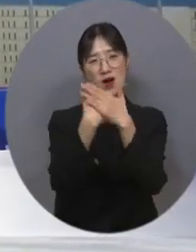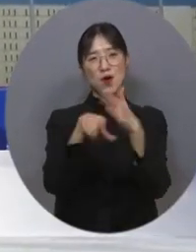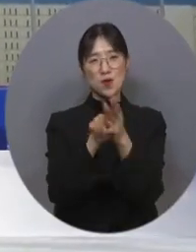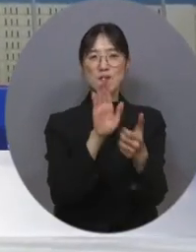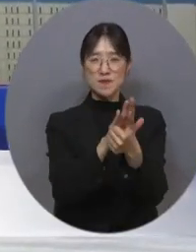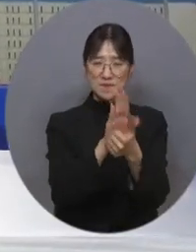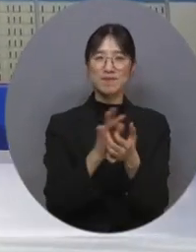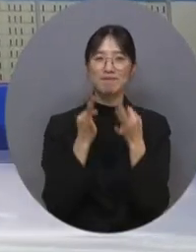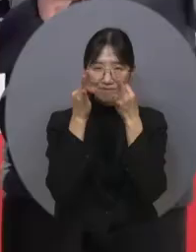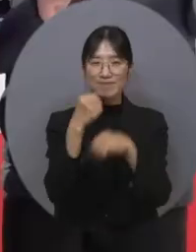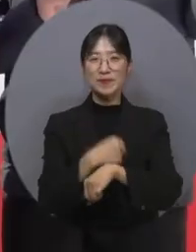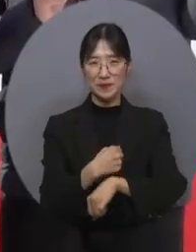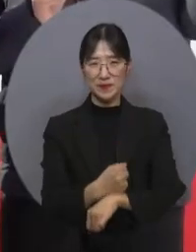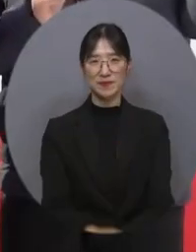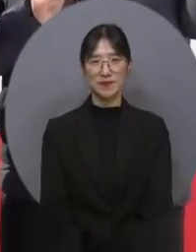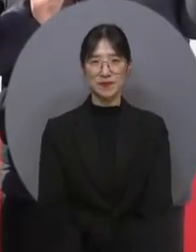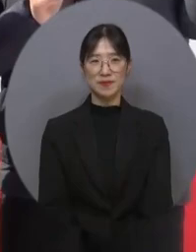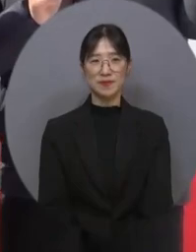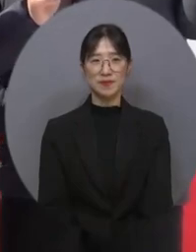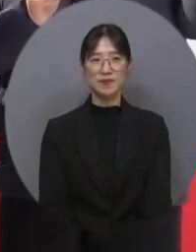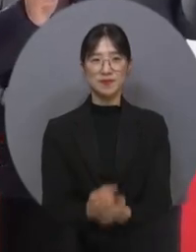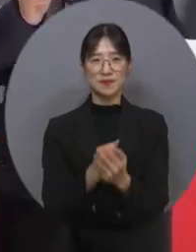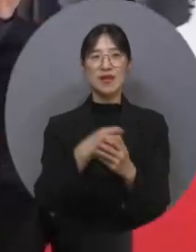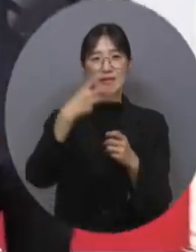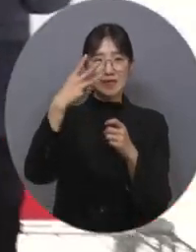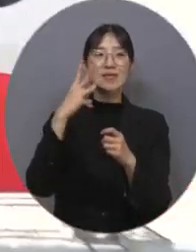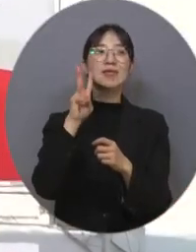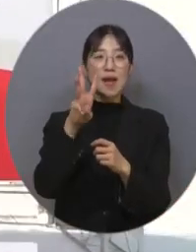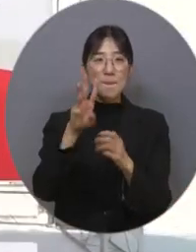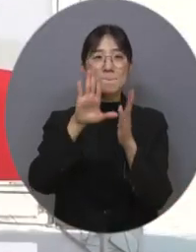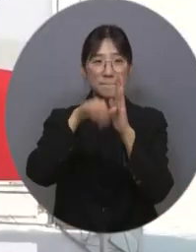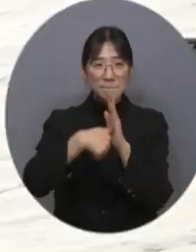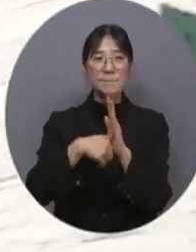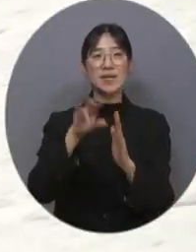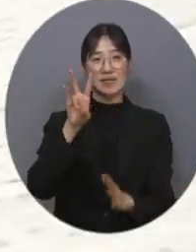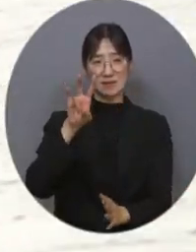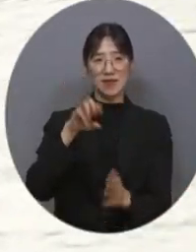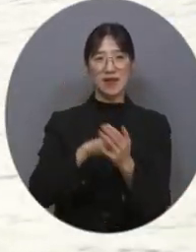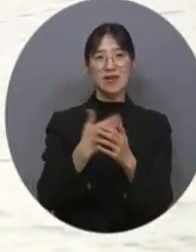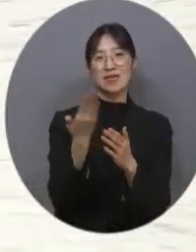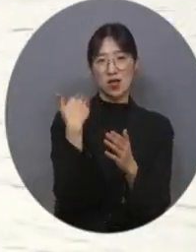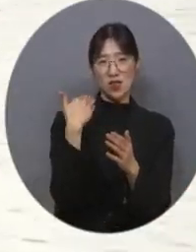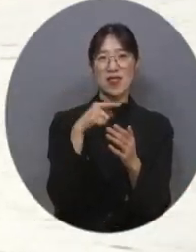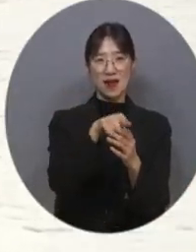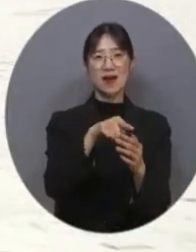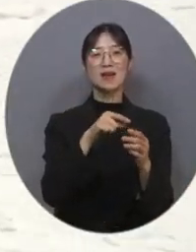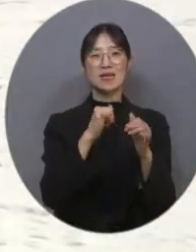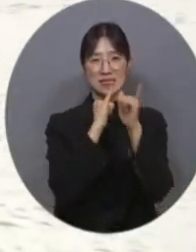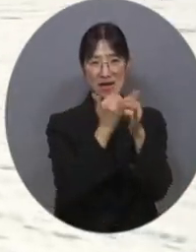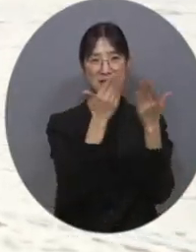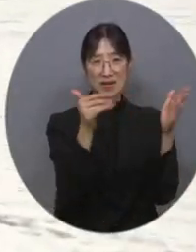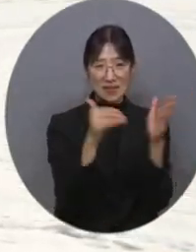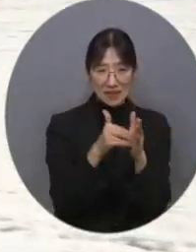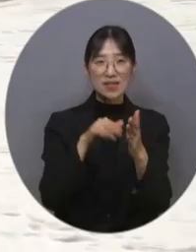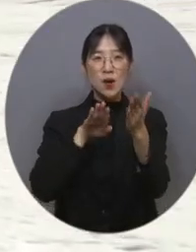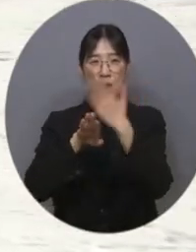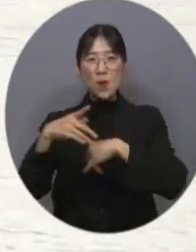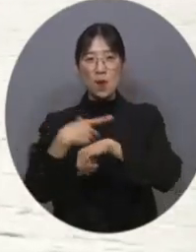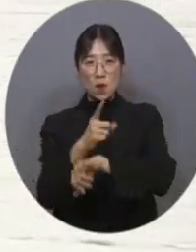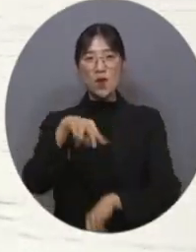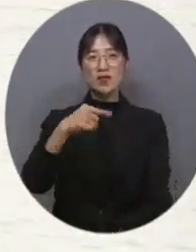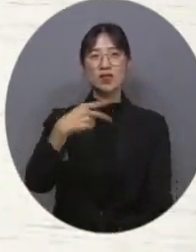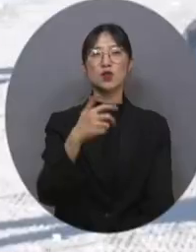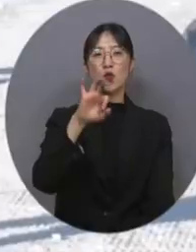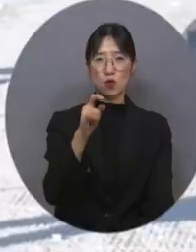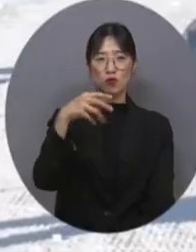아끼지 않겠습니다. 3일 차인 24일에는 전날 시상식을 진행한 크로스컨트리 종목을 제외한 스노우슈잉, 알파인스키,